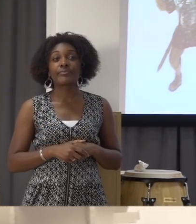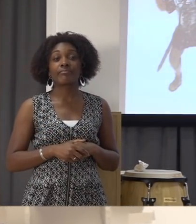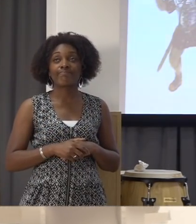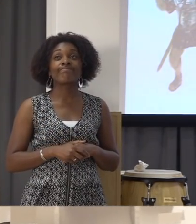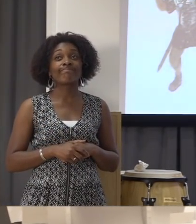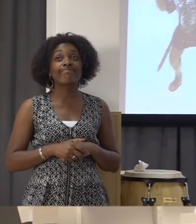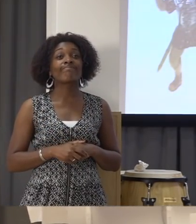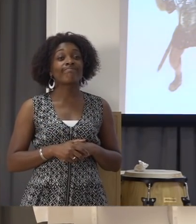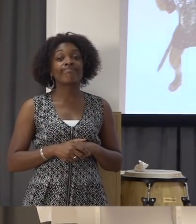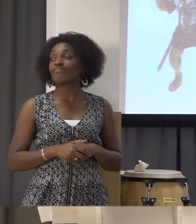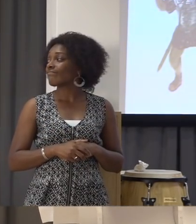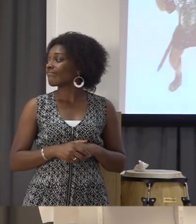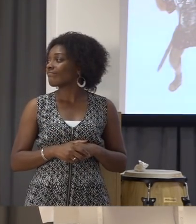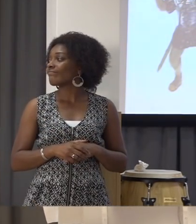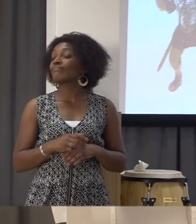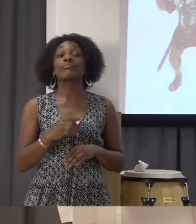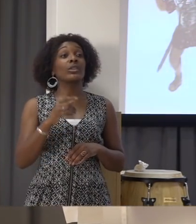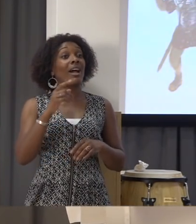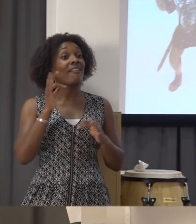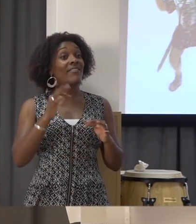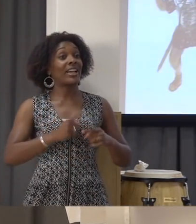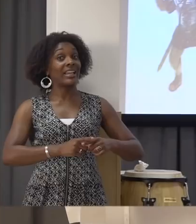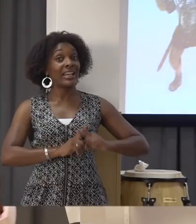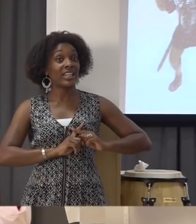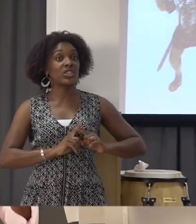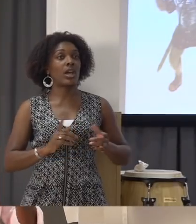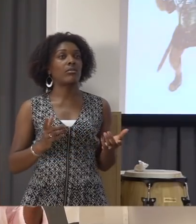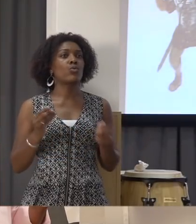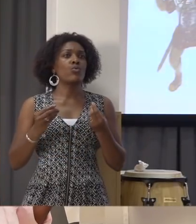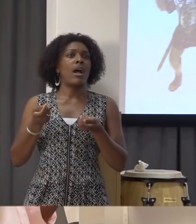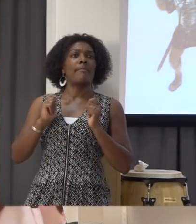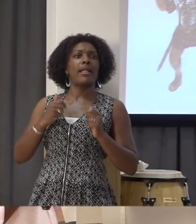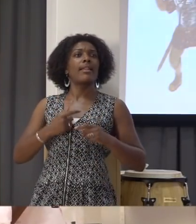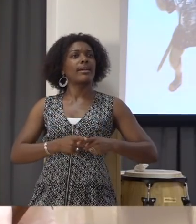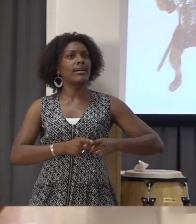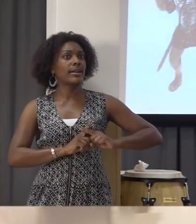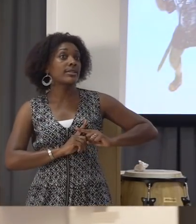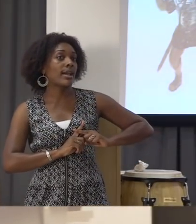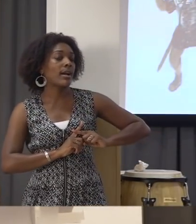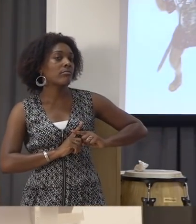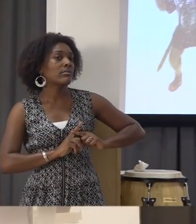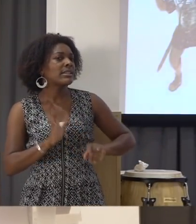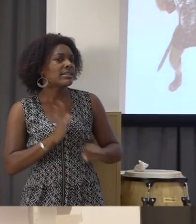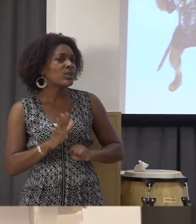Le fait d'être chrétien ou de se faire appeler chrétien ne suffit pas.